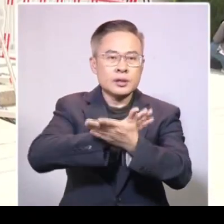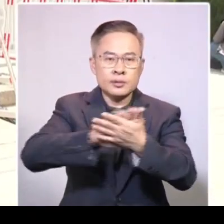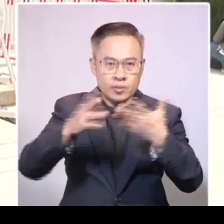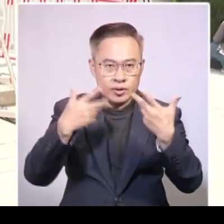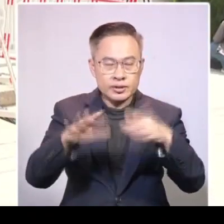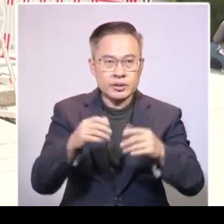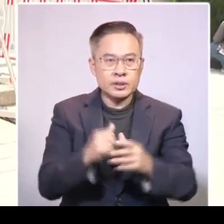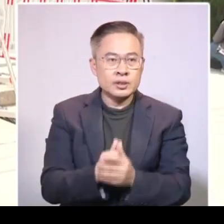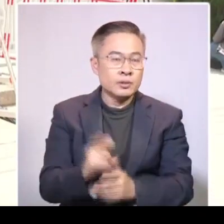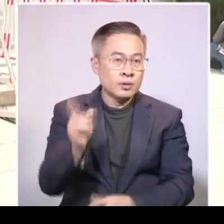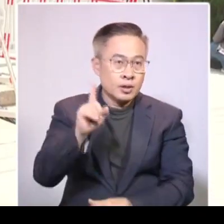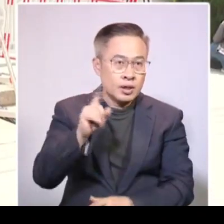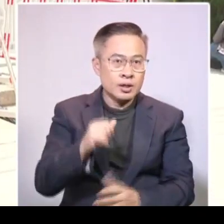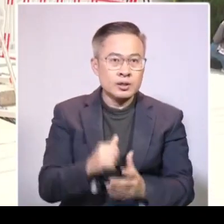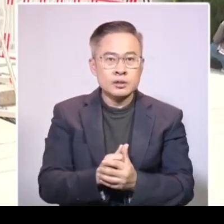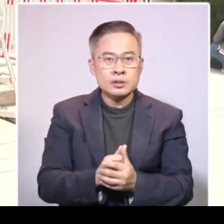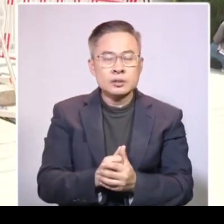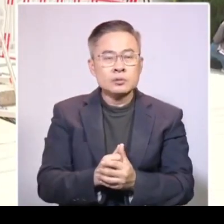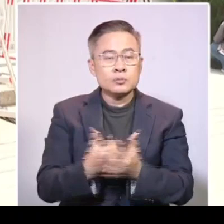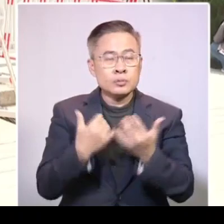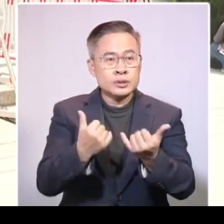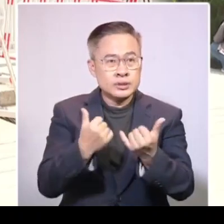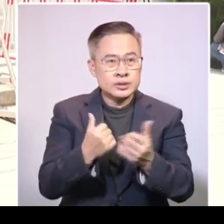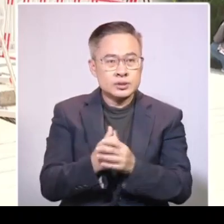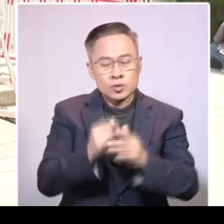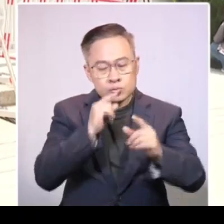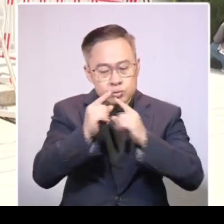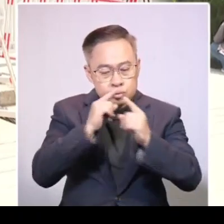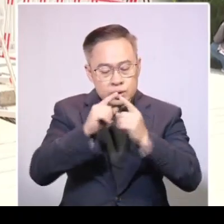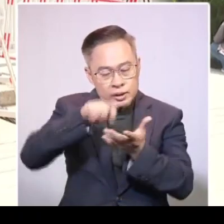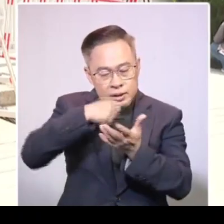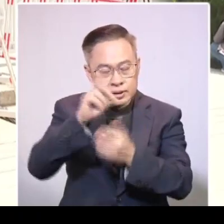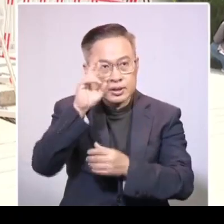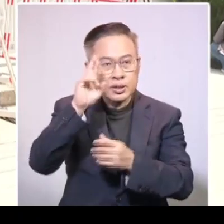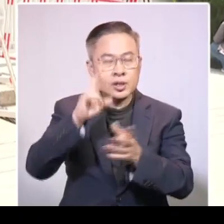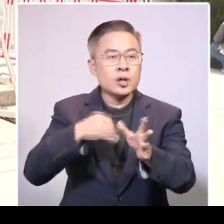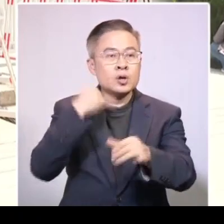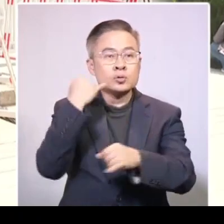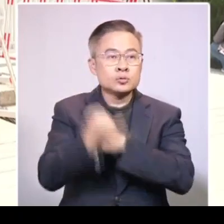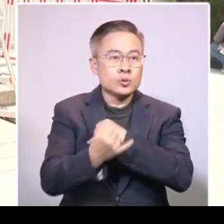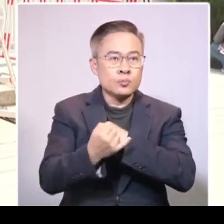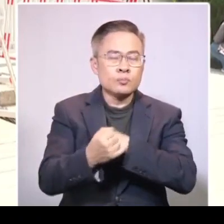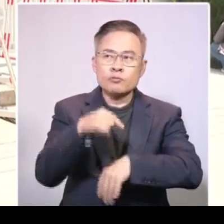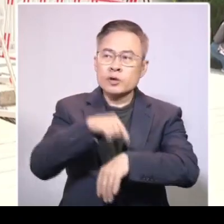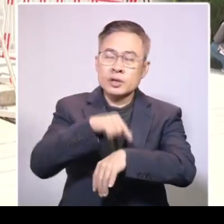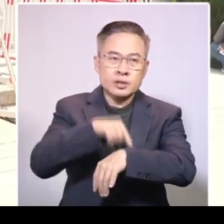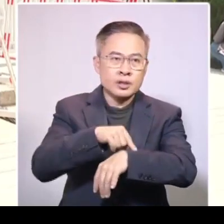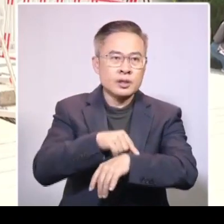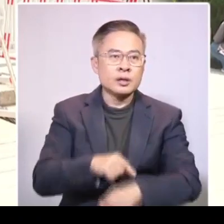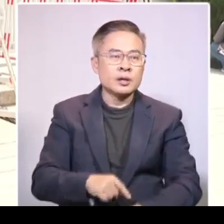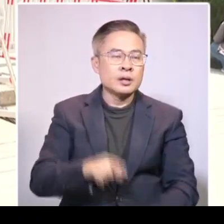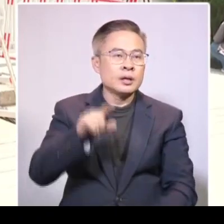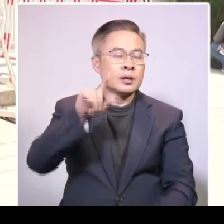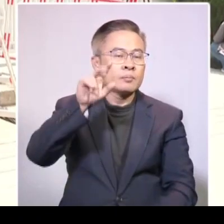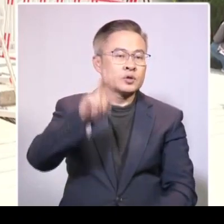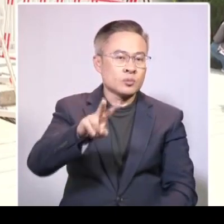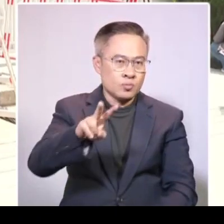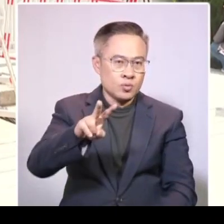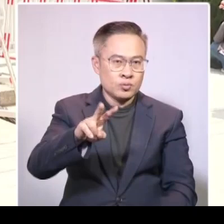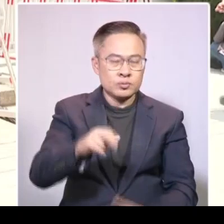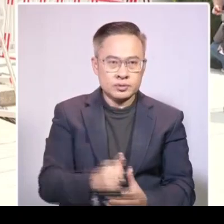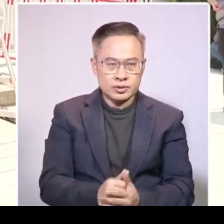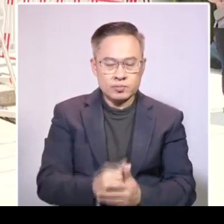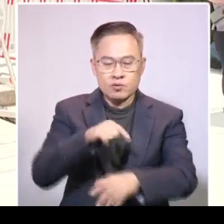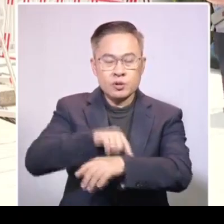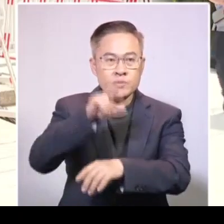อยและมีรายงานว่าการเข้าเยี่ยมนายทักษิณและรับประทานอาหารกลางวันนั้นจะเสร็จสิ้นก่อนเวลา 14:00 น.ที่ทางด้